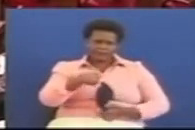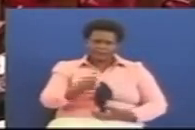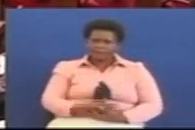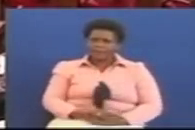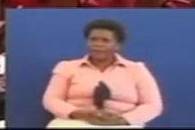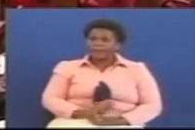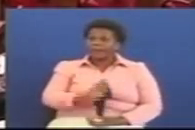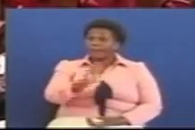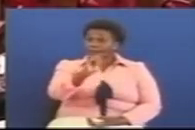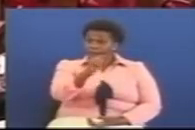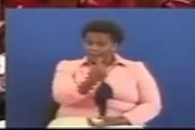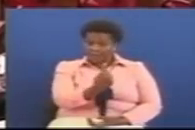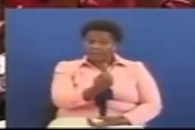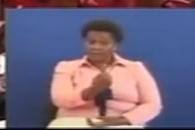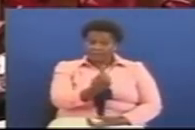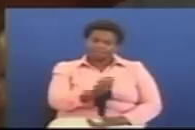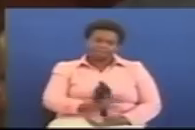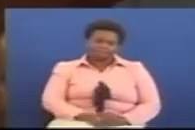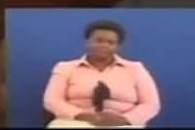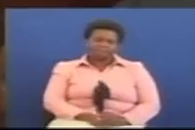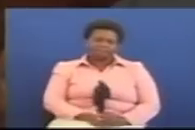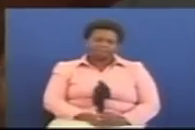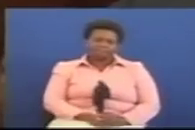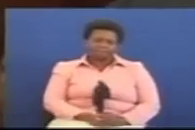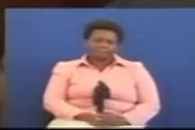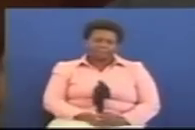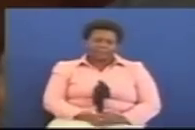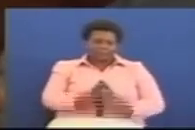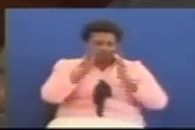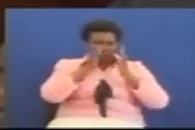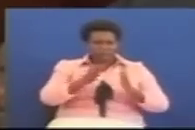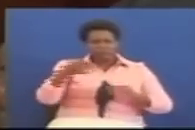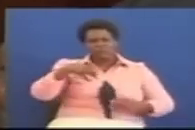Kwanza nishukuru kwa majibu ya historia ya Mheshimiwa Waziri.